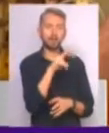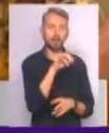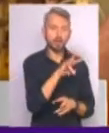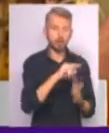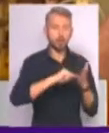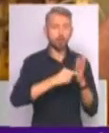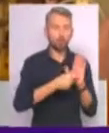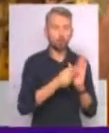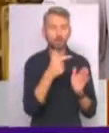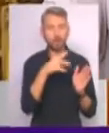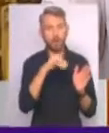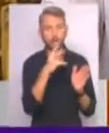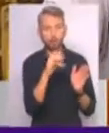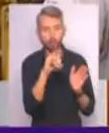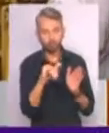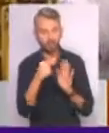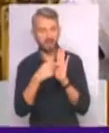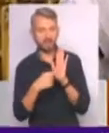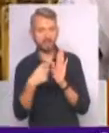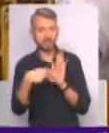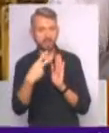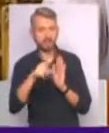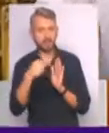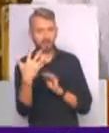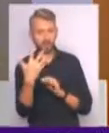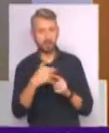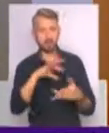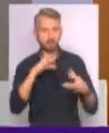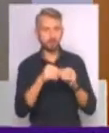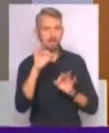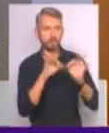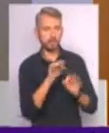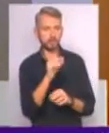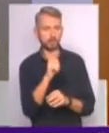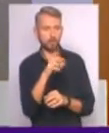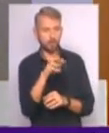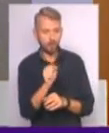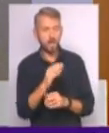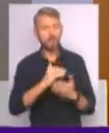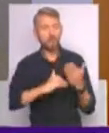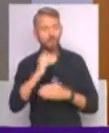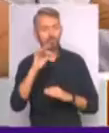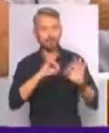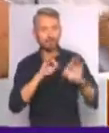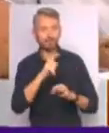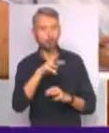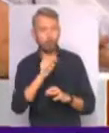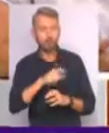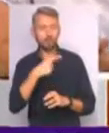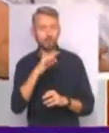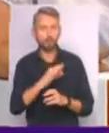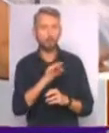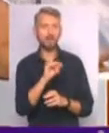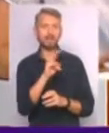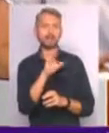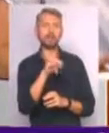на 22,5. Мы получим индекс этот индекс Хома. Индексу, да. Повышенный индекс Хома говорит о инсулинорезистентности, то